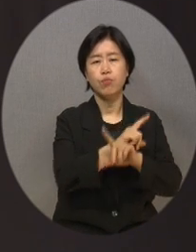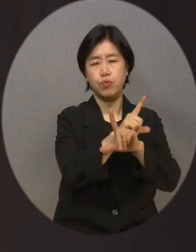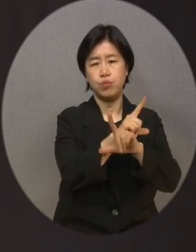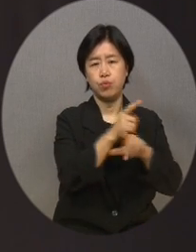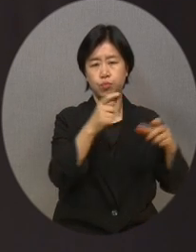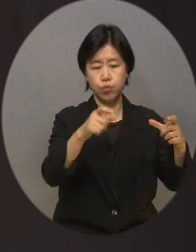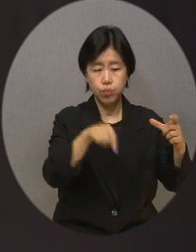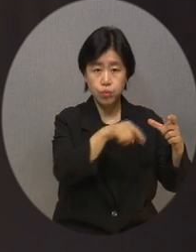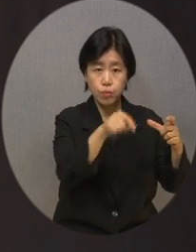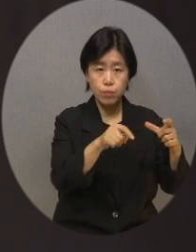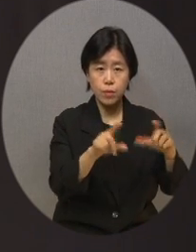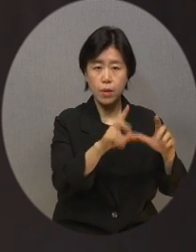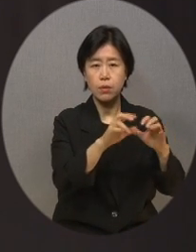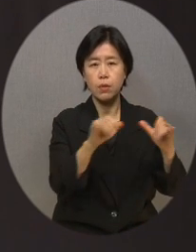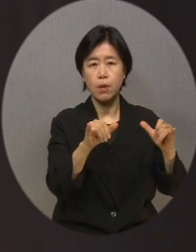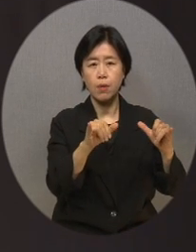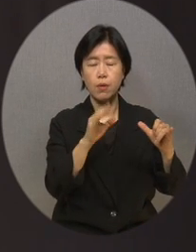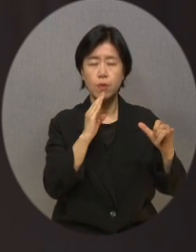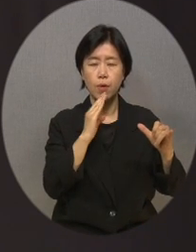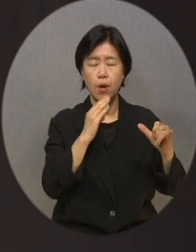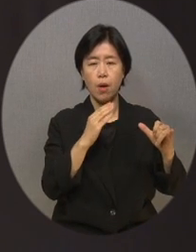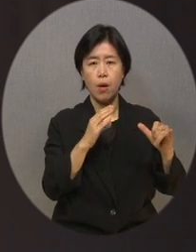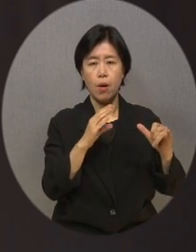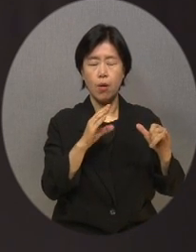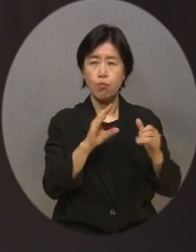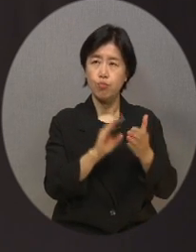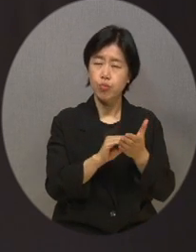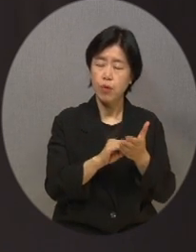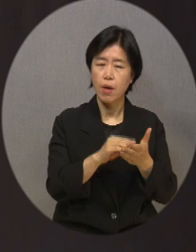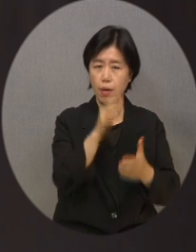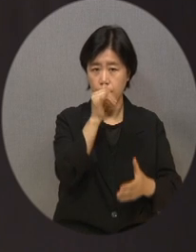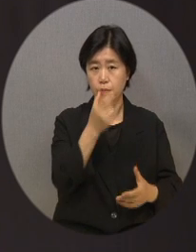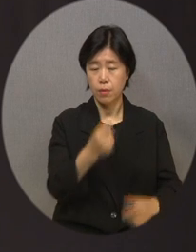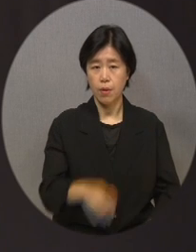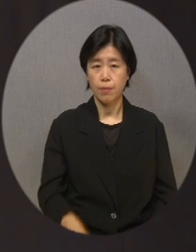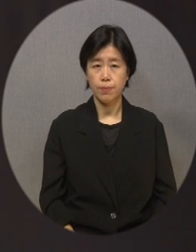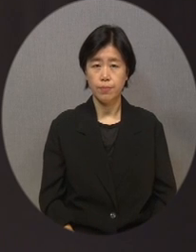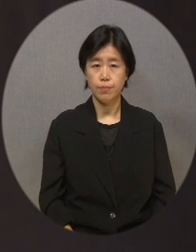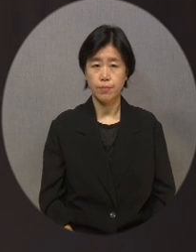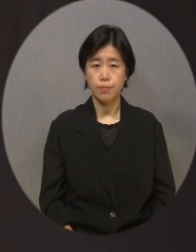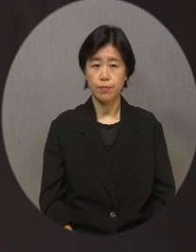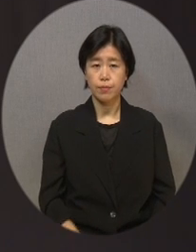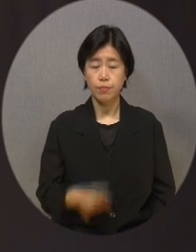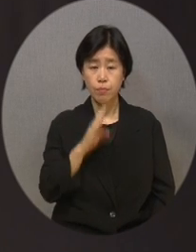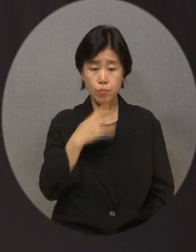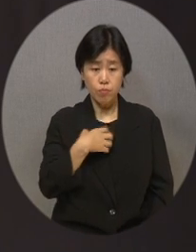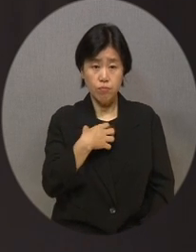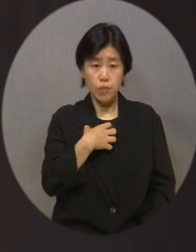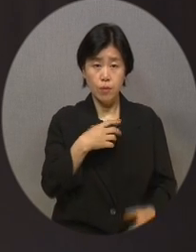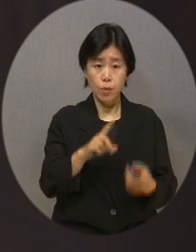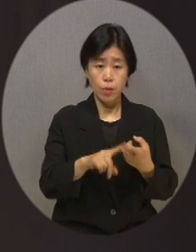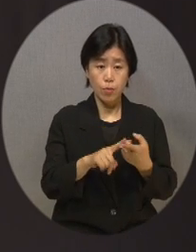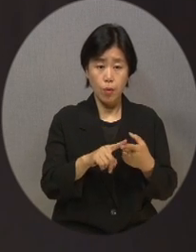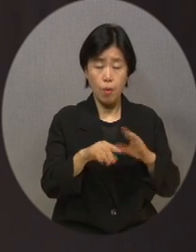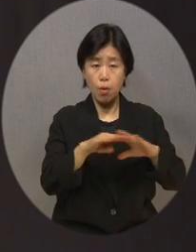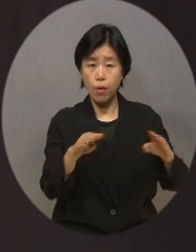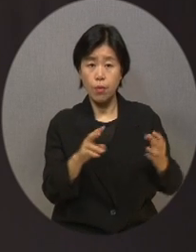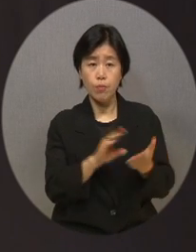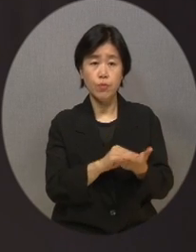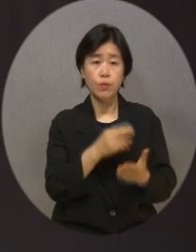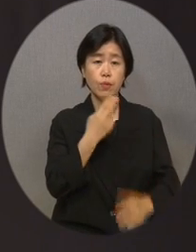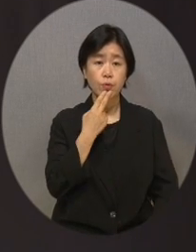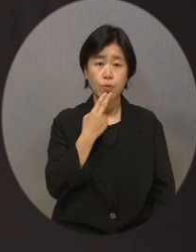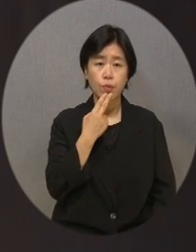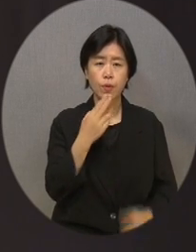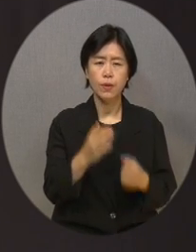염려된다. 그리고 굉장히 심각하다. 지방자치의 이런 차원에 놓고 봐서도 이건 당장 시정되어야 될